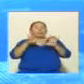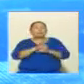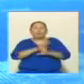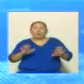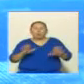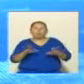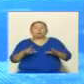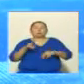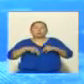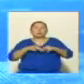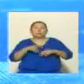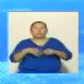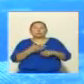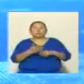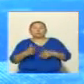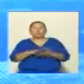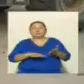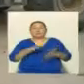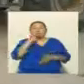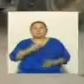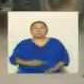әріптесім Жансая Жанұзақ тарқатады.